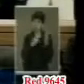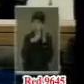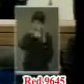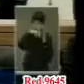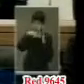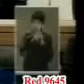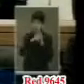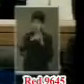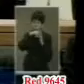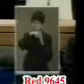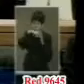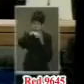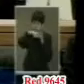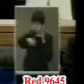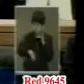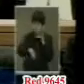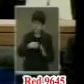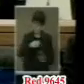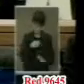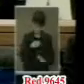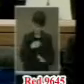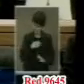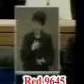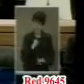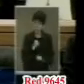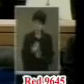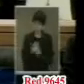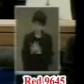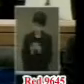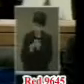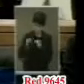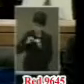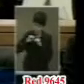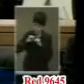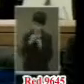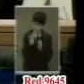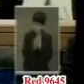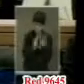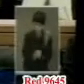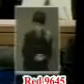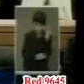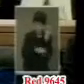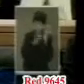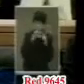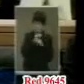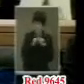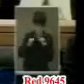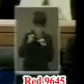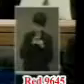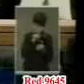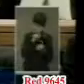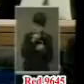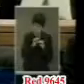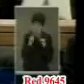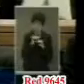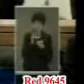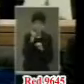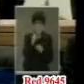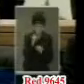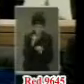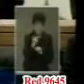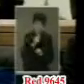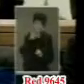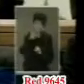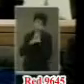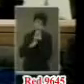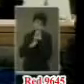าต้องการเรียกร้องให้ขึ้นค่าราคามันสำปะหลังจาก80ตังค์ขอมาเป็น1บาทได้หรือไม่เขาก็เรียก